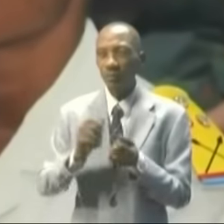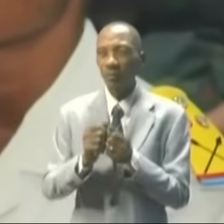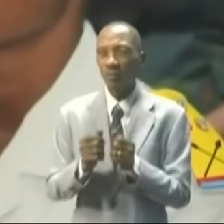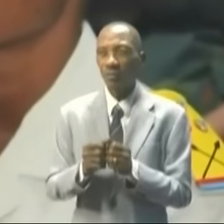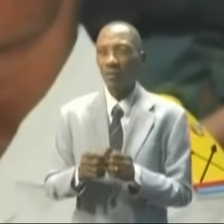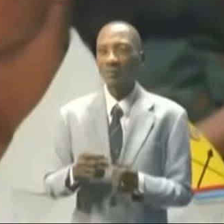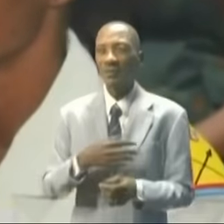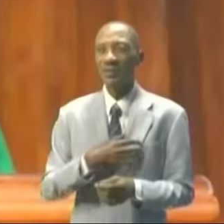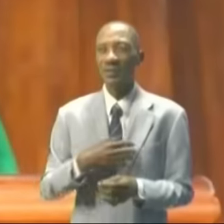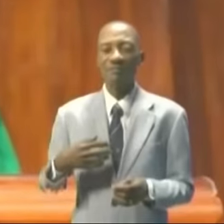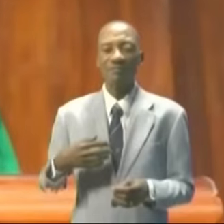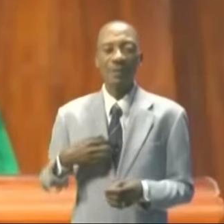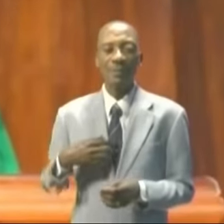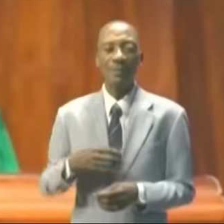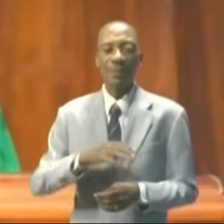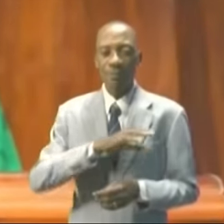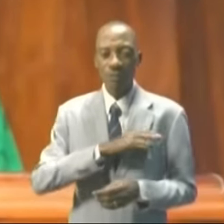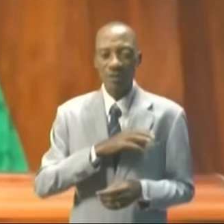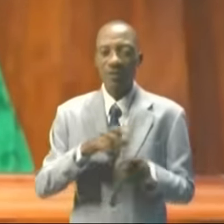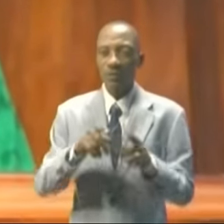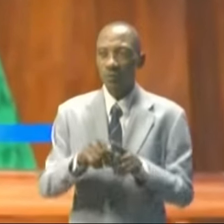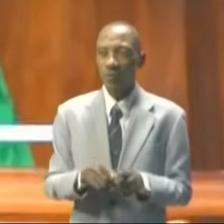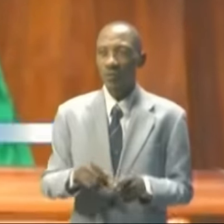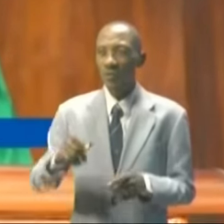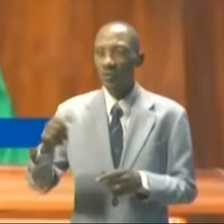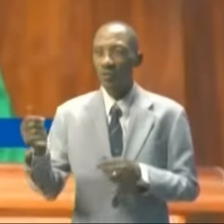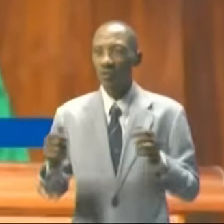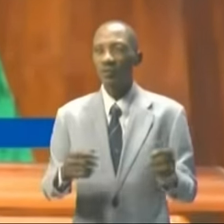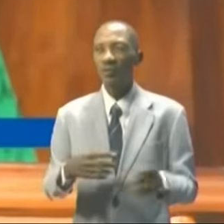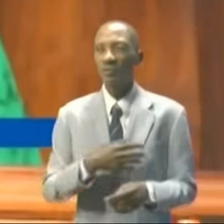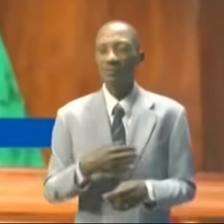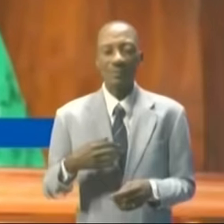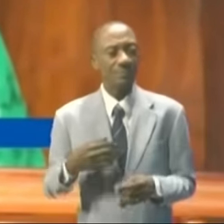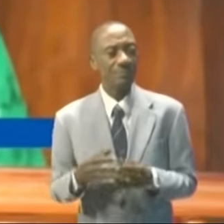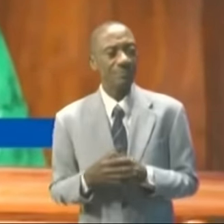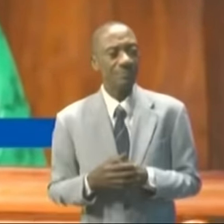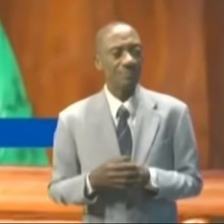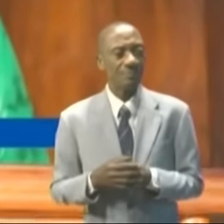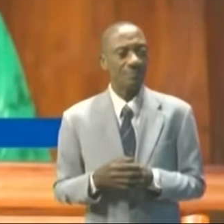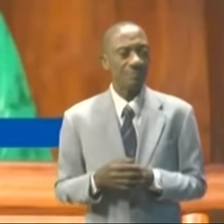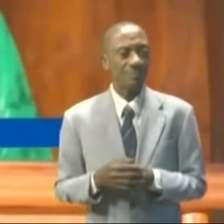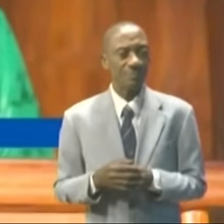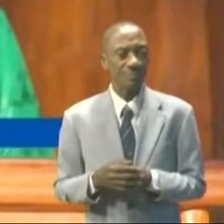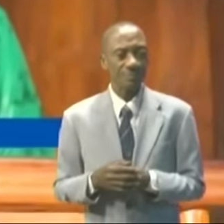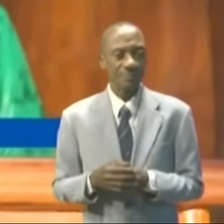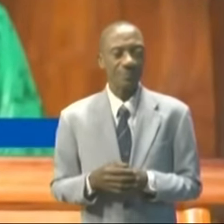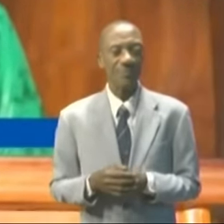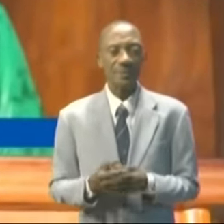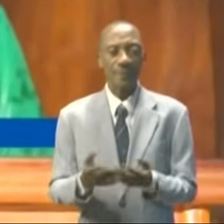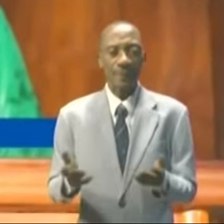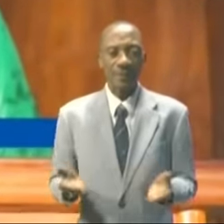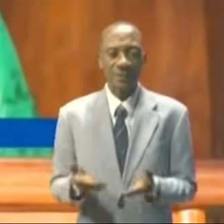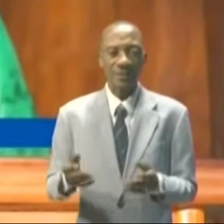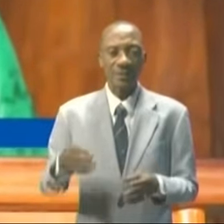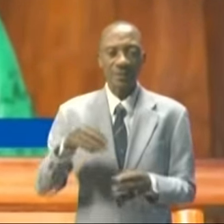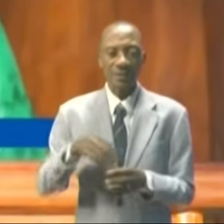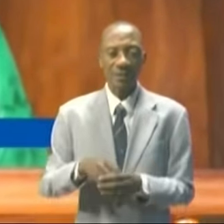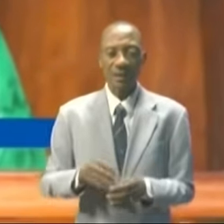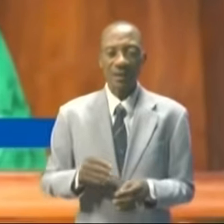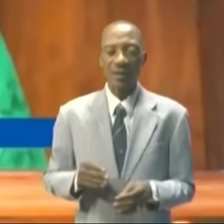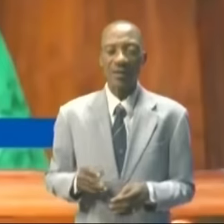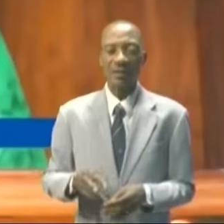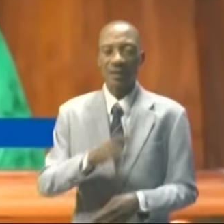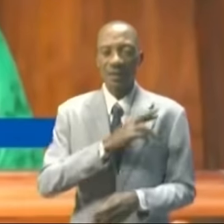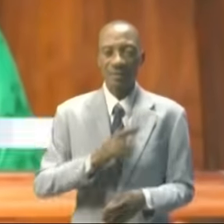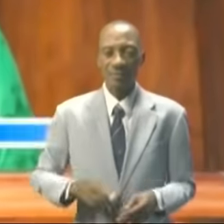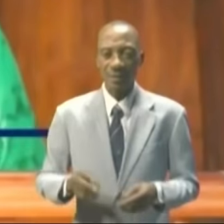de sécurité. Les défis sécuritaires auxquels est confrontée la République démocratique du Congo depuis plusieurs années